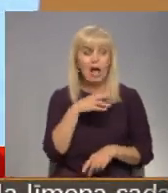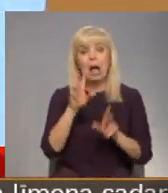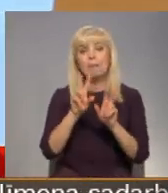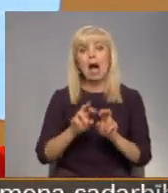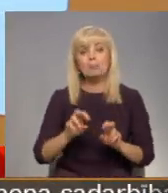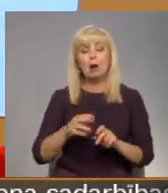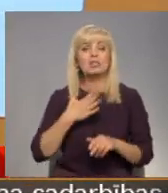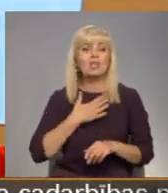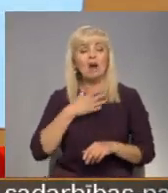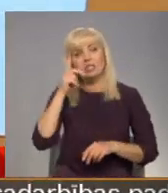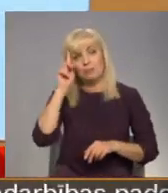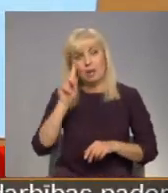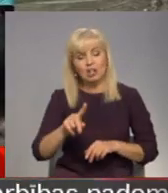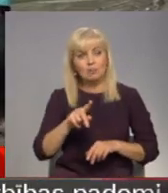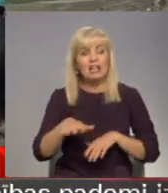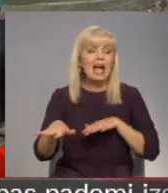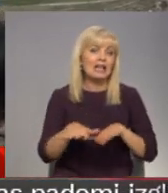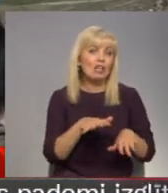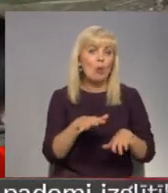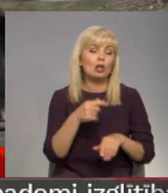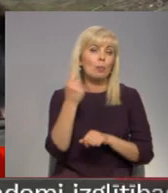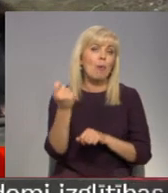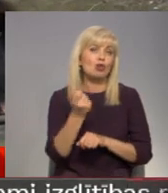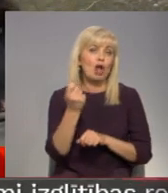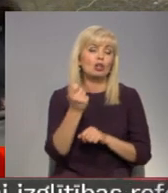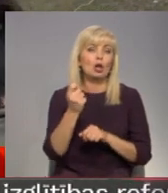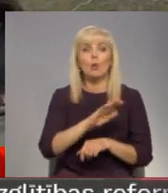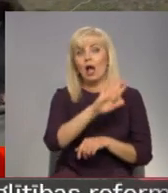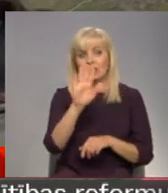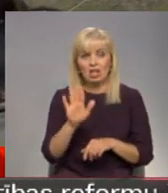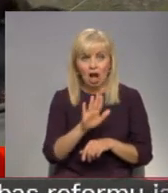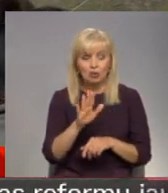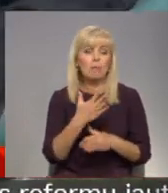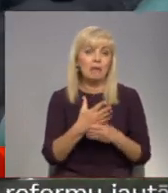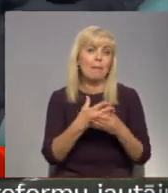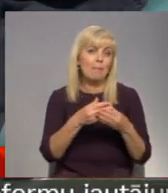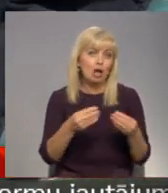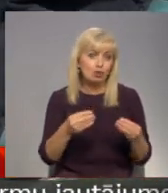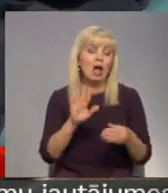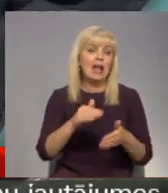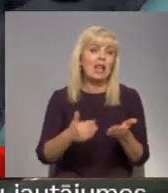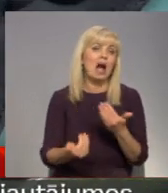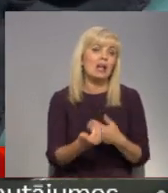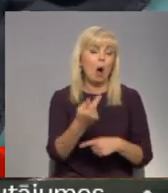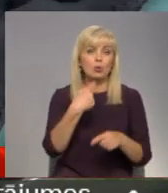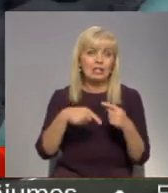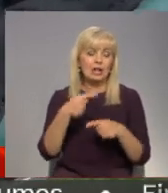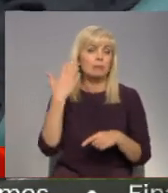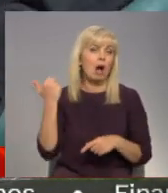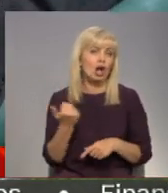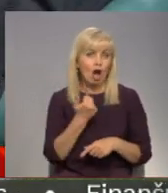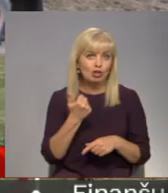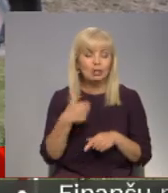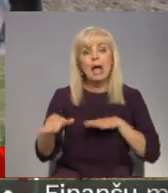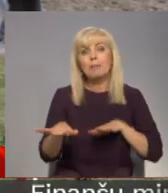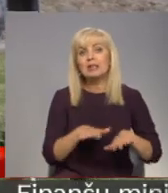pārbaudītu savas prasmes rīkot pat pažarnīgu dienu. Tomēr ar laiku šīs tradīcijas izsīkušas. Lai tās atjaunotu, jau pērn Kabilē sarīkot